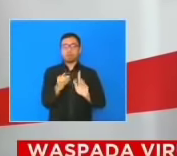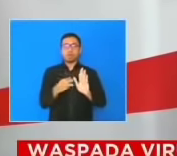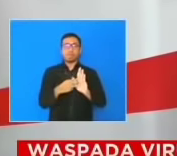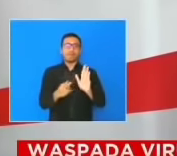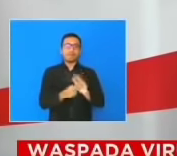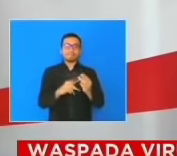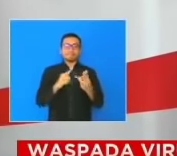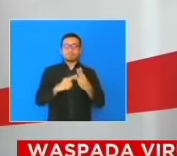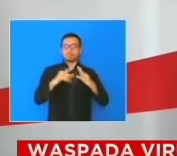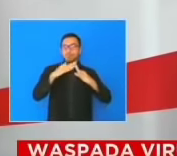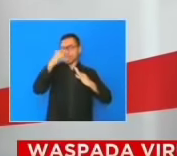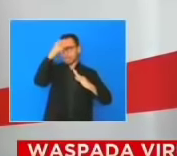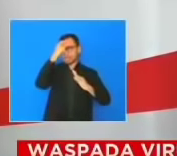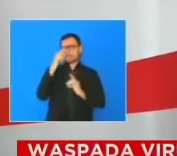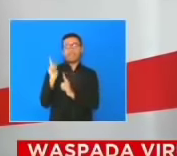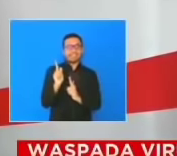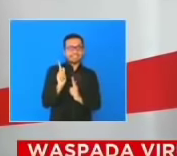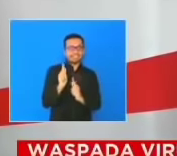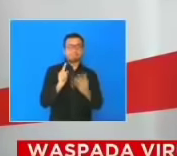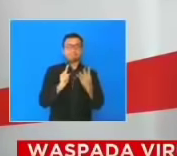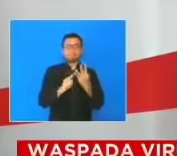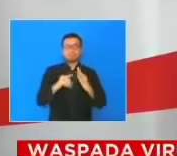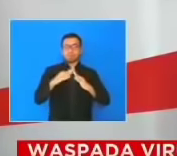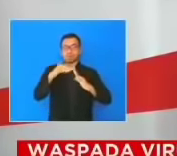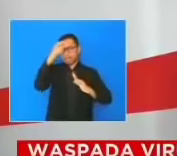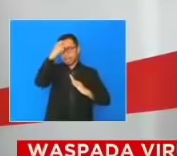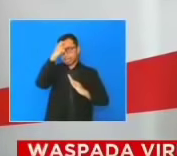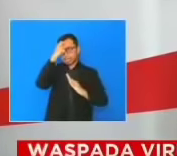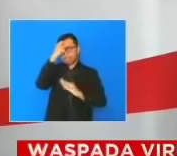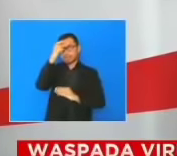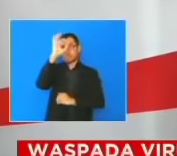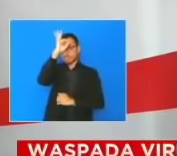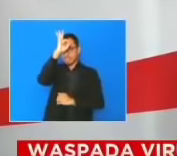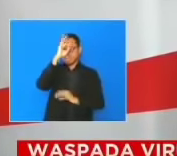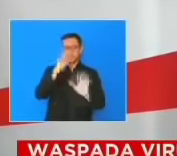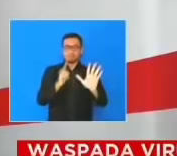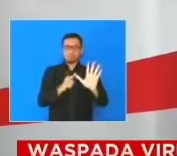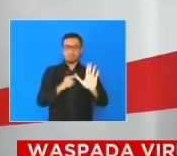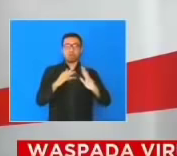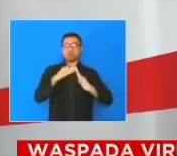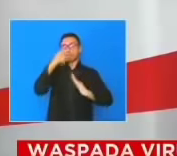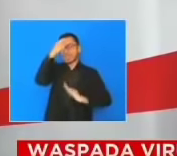rumah sakit TNI, rumah sakit Polri maupun rumah sakit swasta.